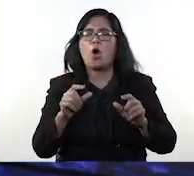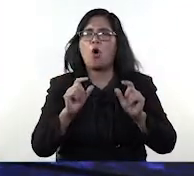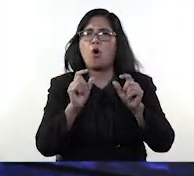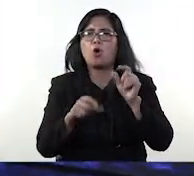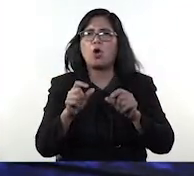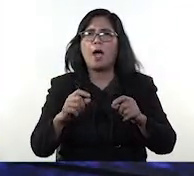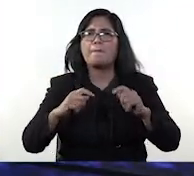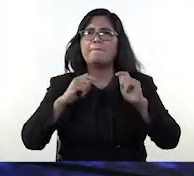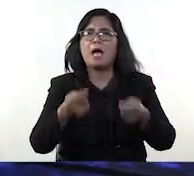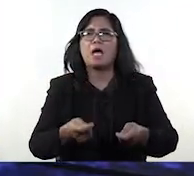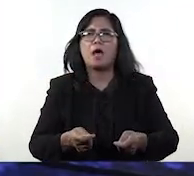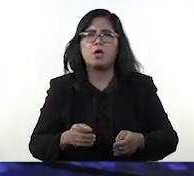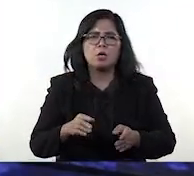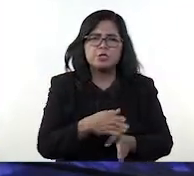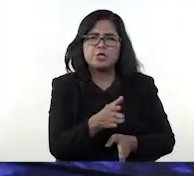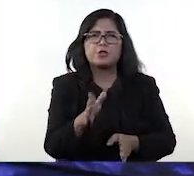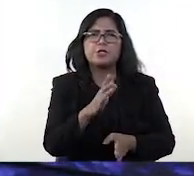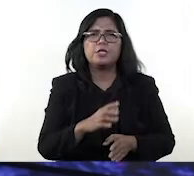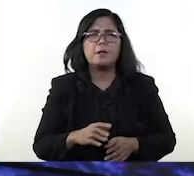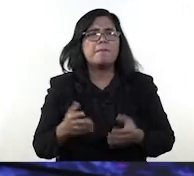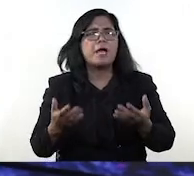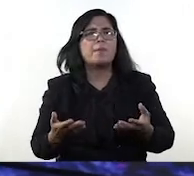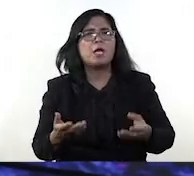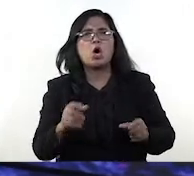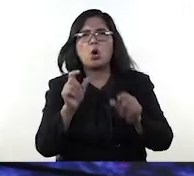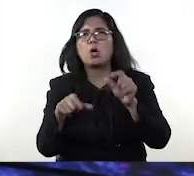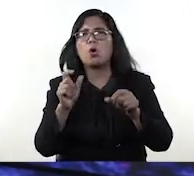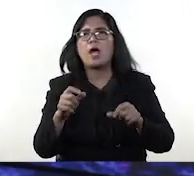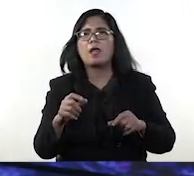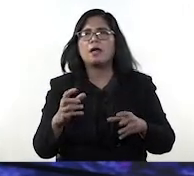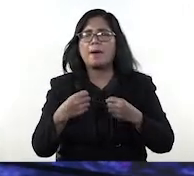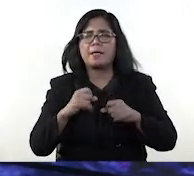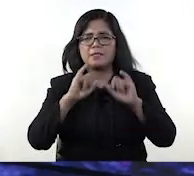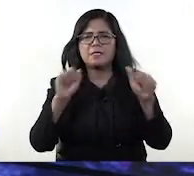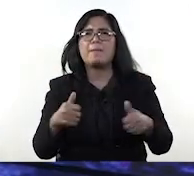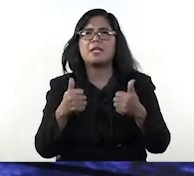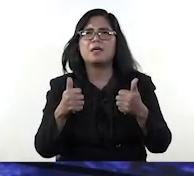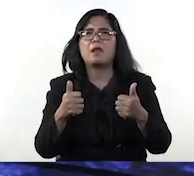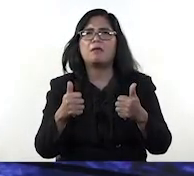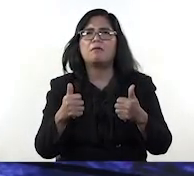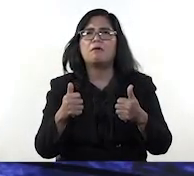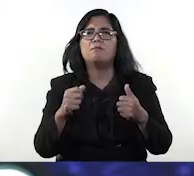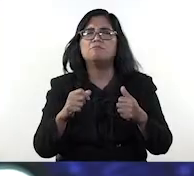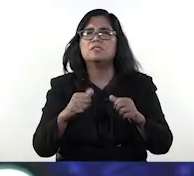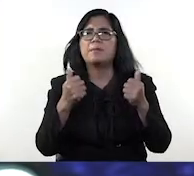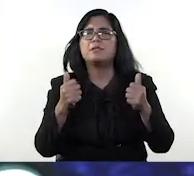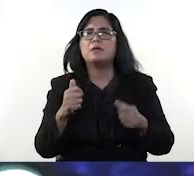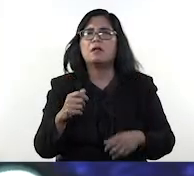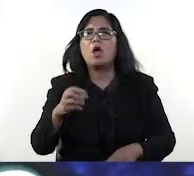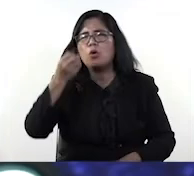strategi kekuatannya sendiri bagaimana seseorang dapat diselamatkan ini dia lupa cara Alkitab